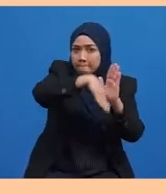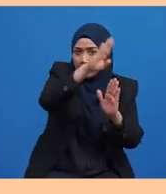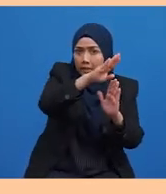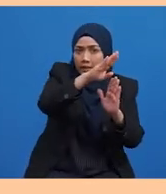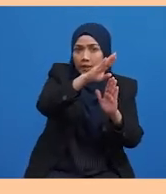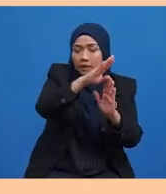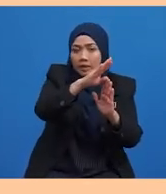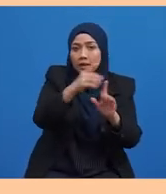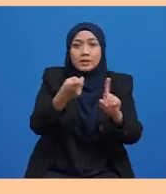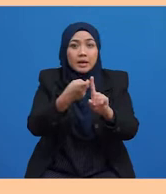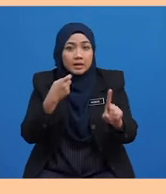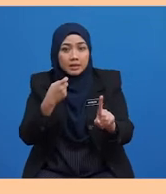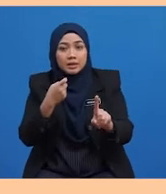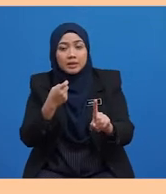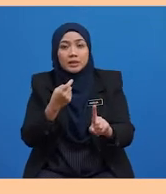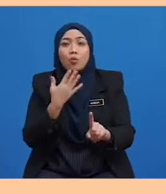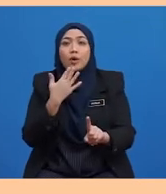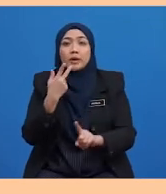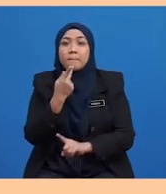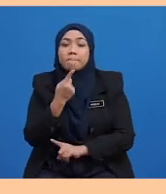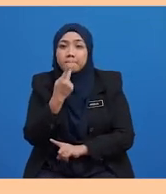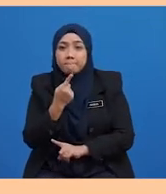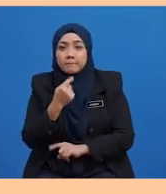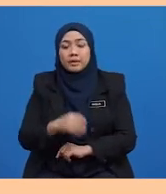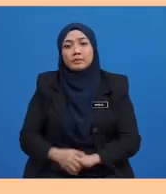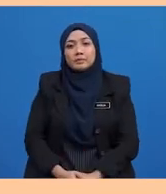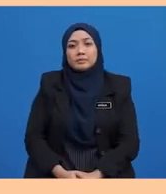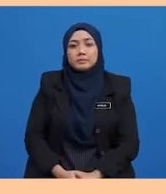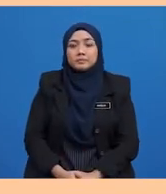bilangan bola berwarna merah jambu.